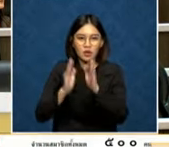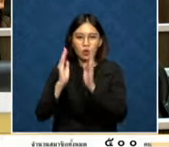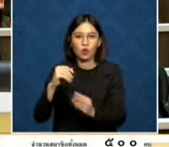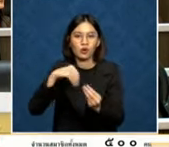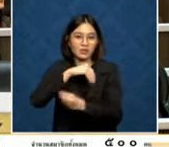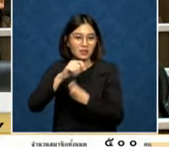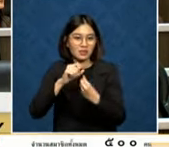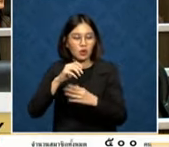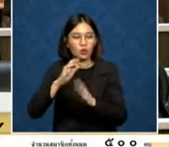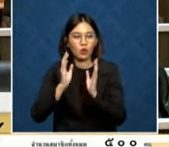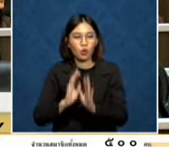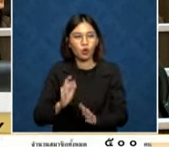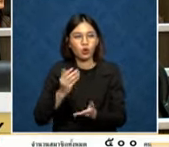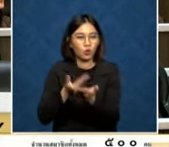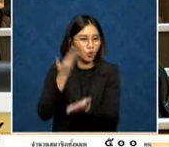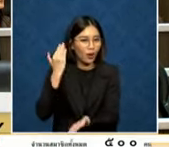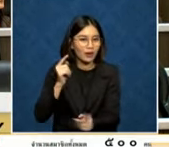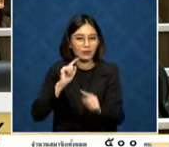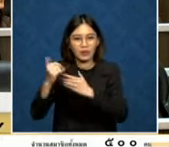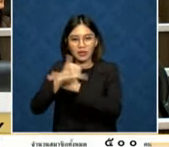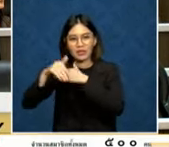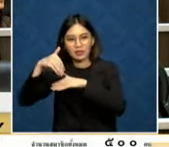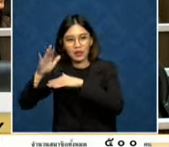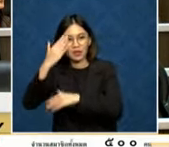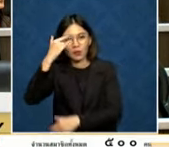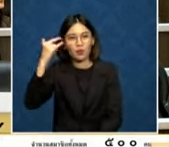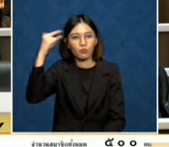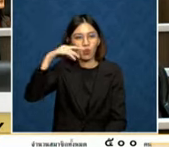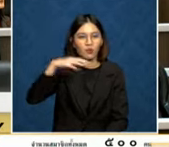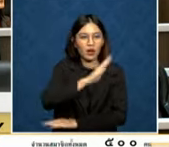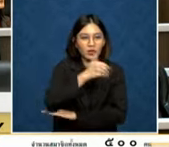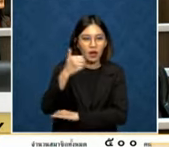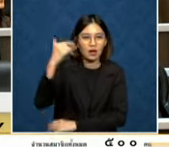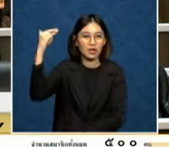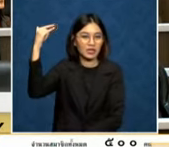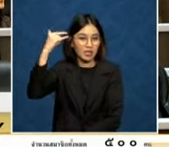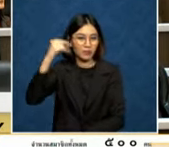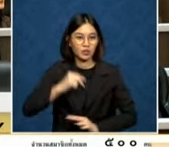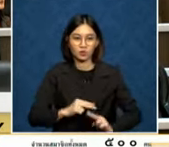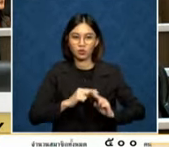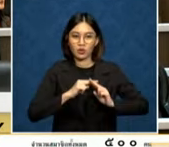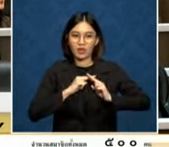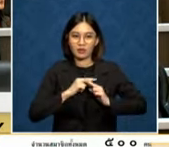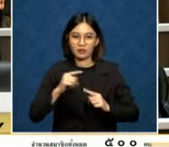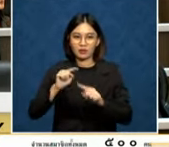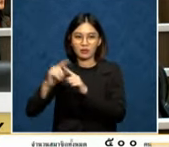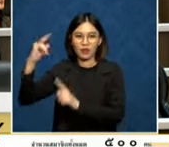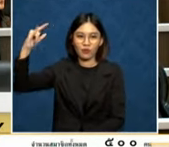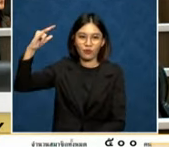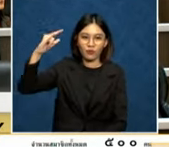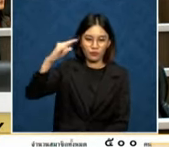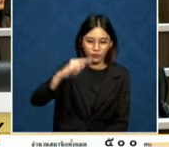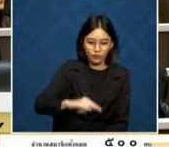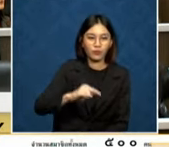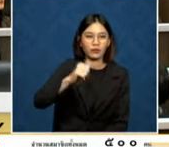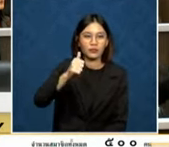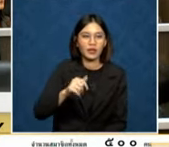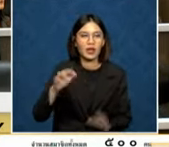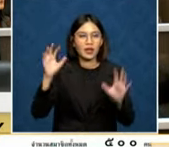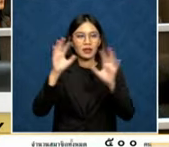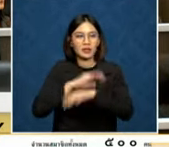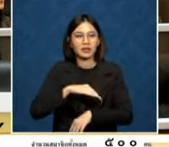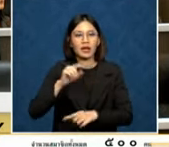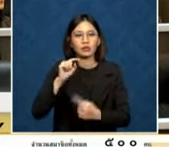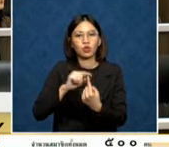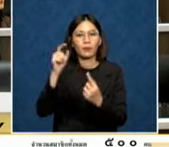ต่างประเทศเพราะเมื่อสนามบินนี้นะคะเป็นสนามบินนานาชาติเครื่องบินส่วนตัวค่ะหรือไวทเจก็สามารถลงมาจอดได้เหมือนเมืองนิสแห่ง